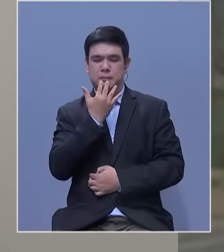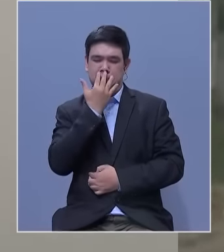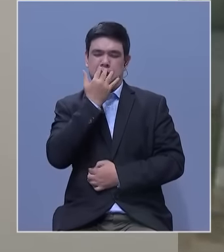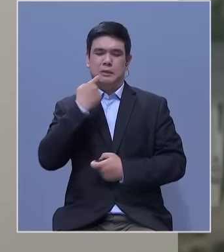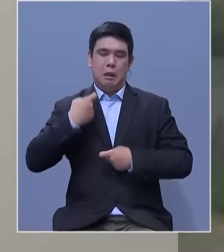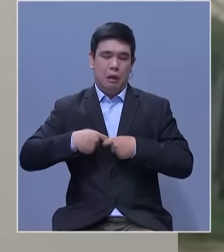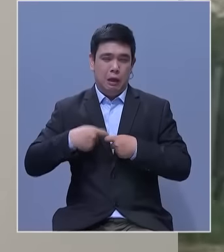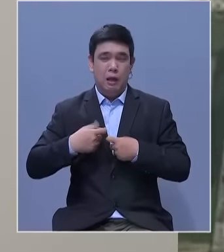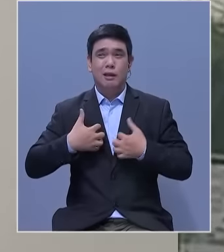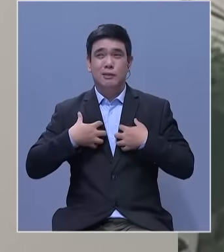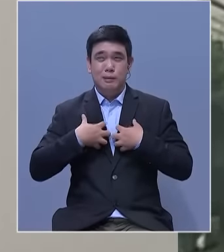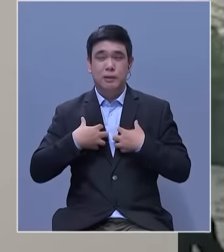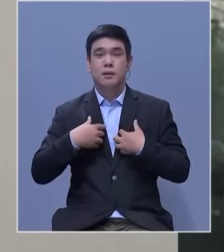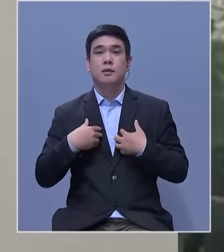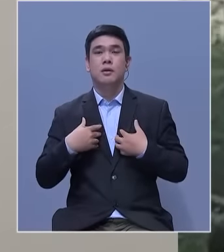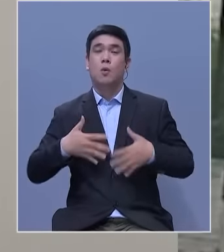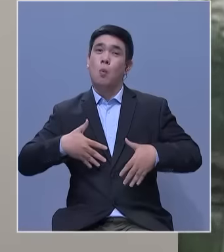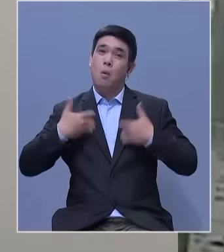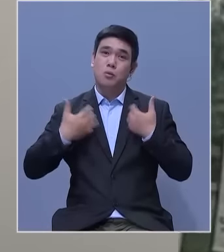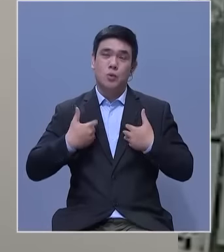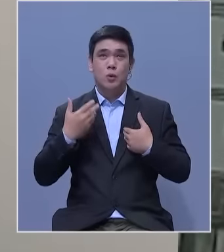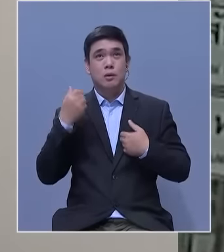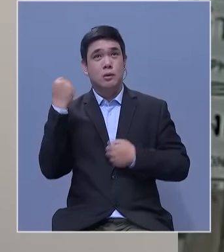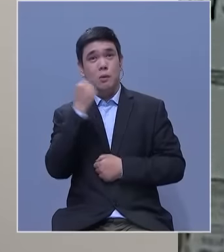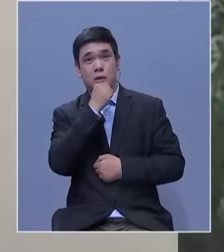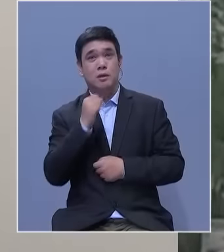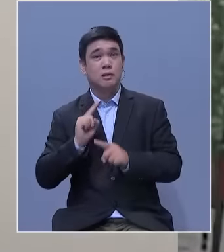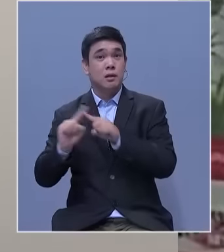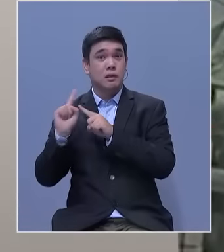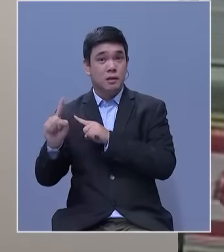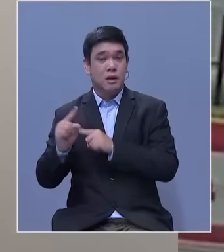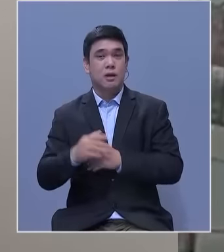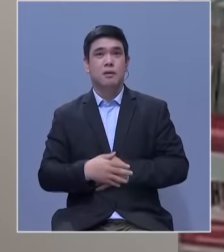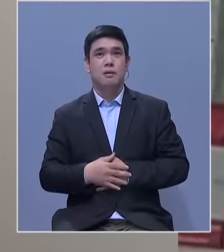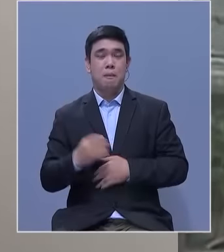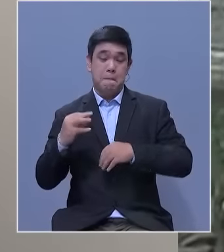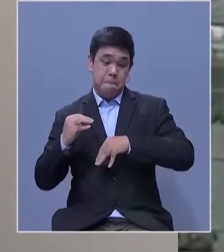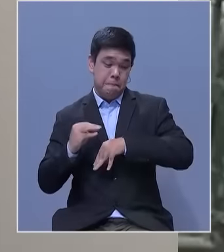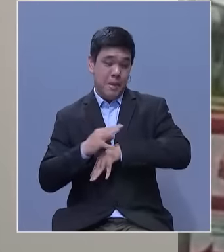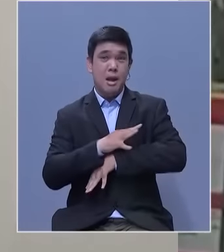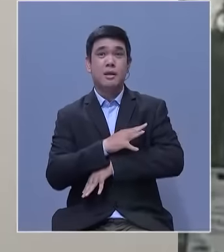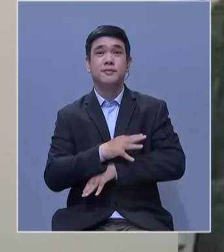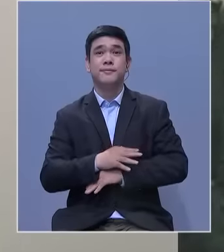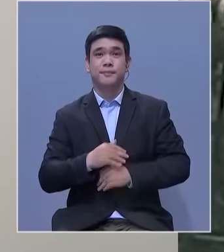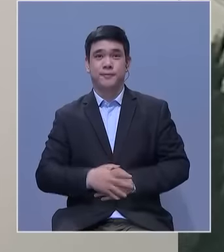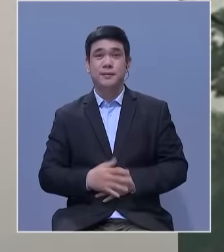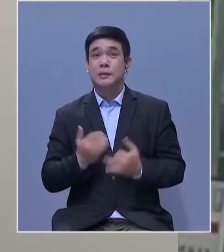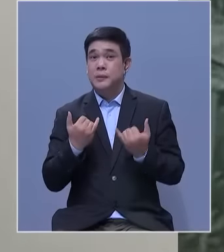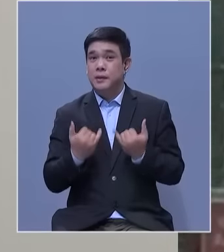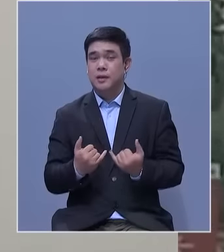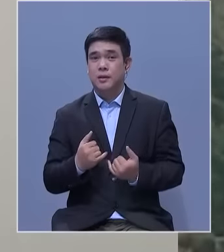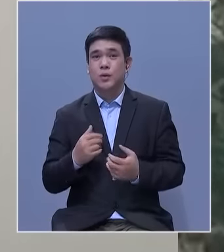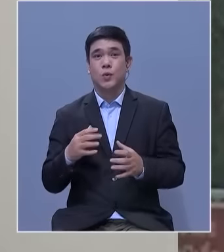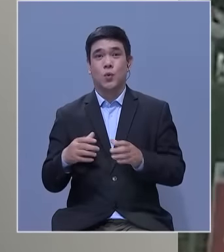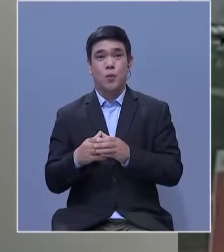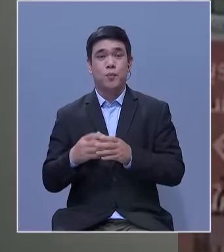ำบากท่านจะได้เพลิดเพลินกับวงดนตรีวงใหญ่วงมะเร็งมิวสิกพบกับคณะหมอล